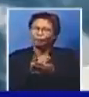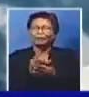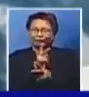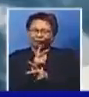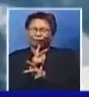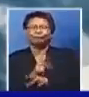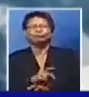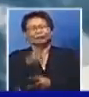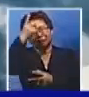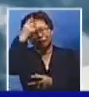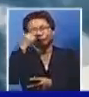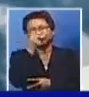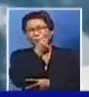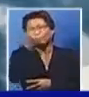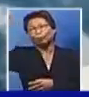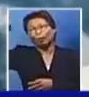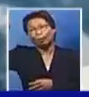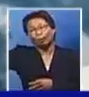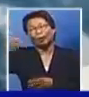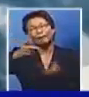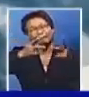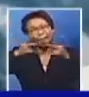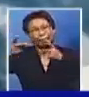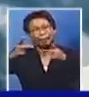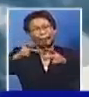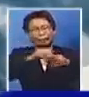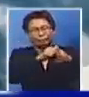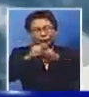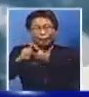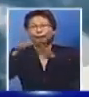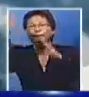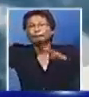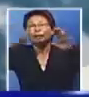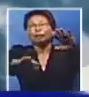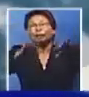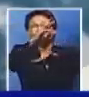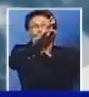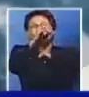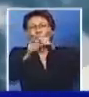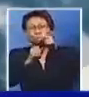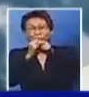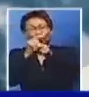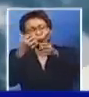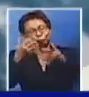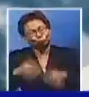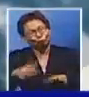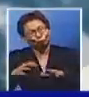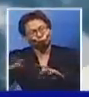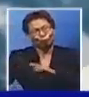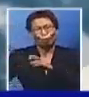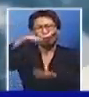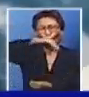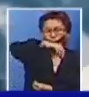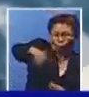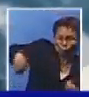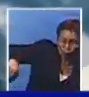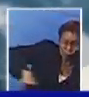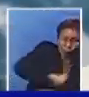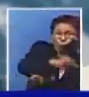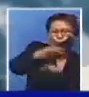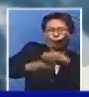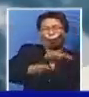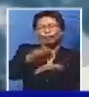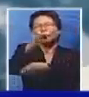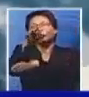Dalam pada itu, Datuk Sri Najib dalam ucapannya berkata, kepimpinan negara selama 60 tahun berjaya membawa perubahan pesat kepada kemajuan